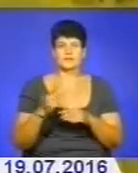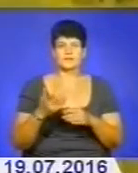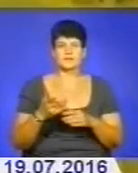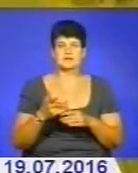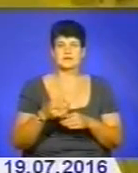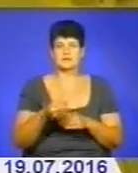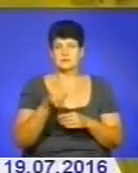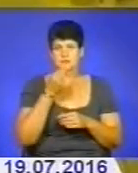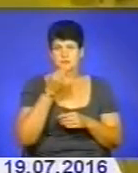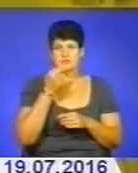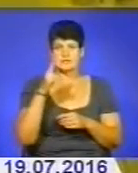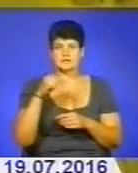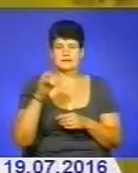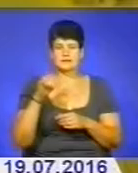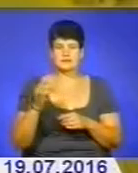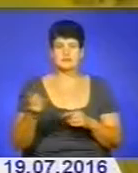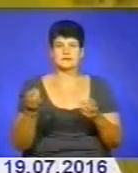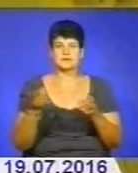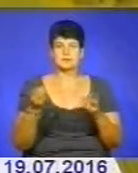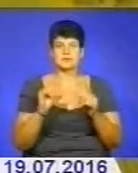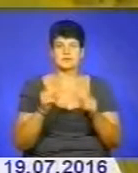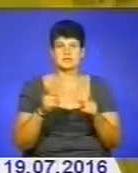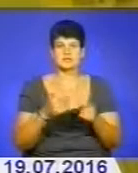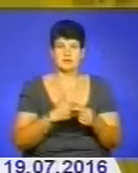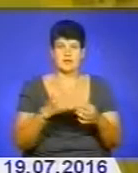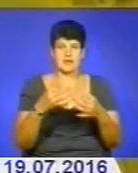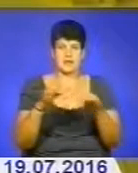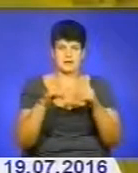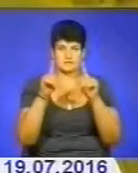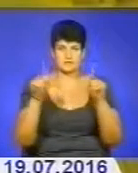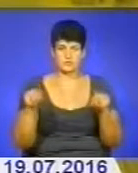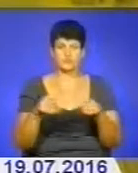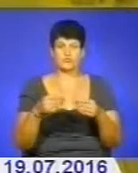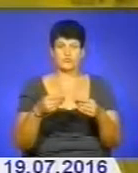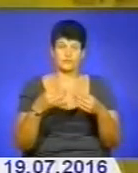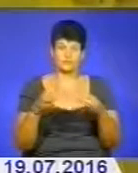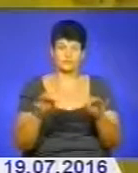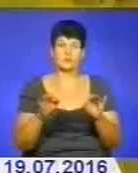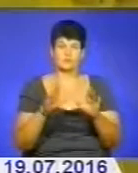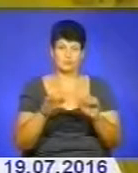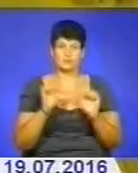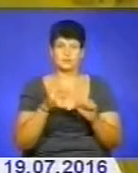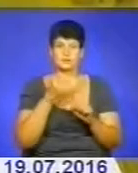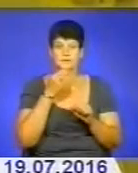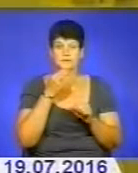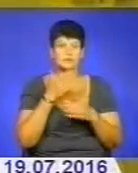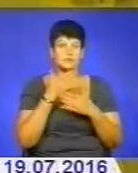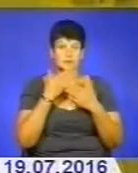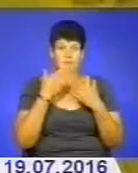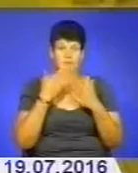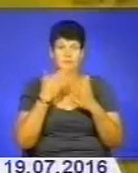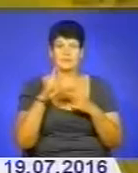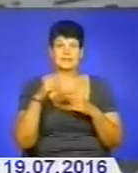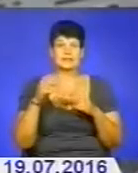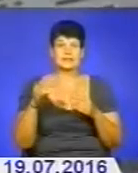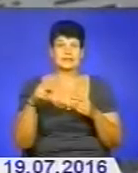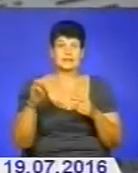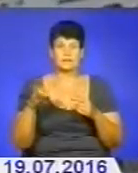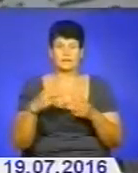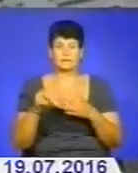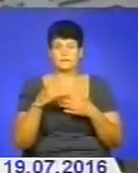Номер один зразку 27,2 мг на кілограм, що відповідає нормі, і в другому зразку 6 мг